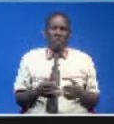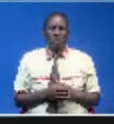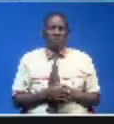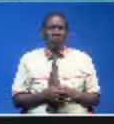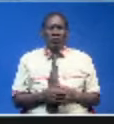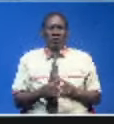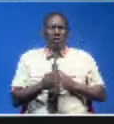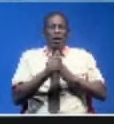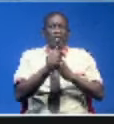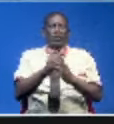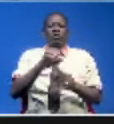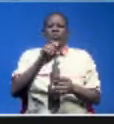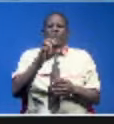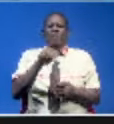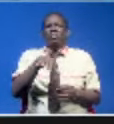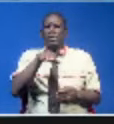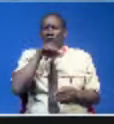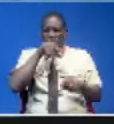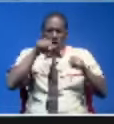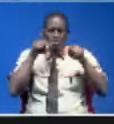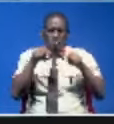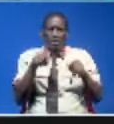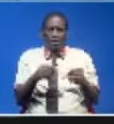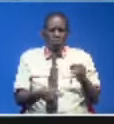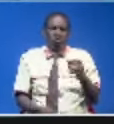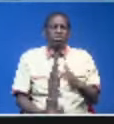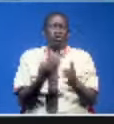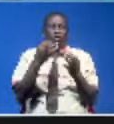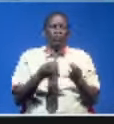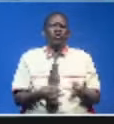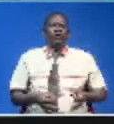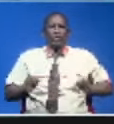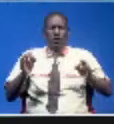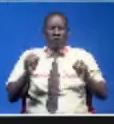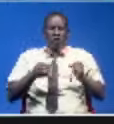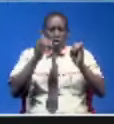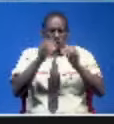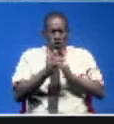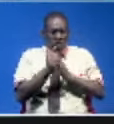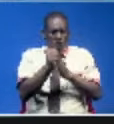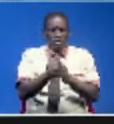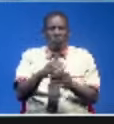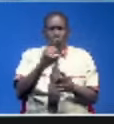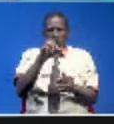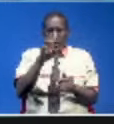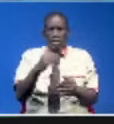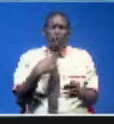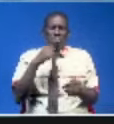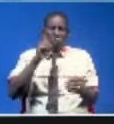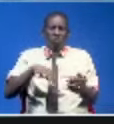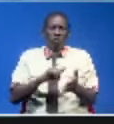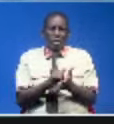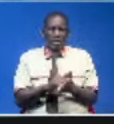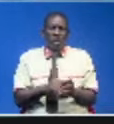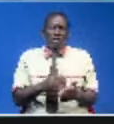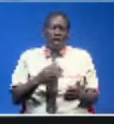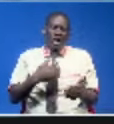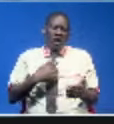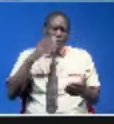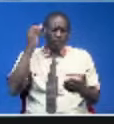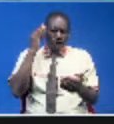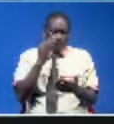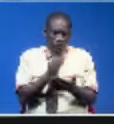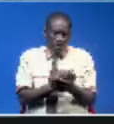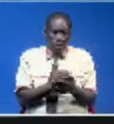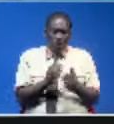Kinara wa ODM Raila Odinga leo amezindua rasmi uongozi mpya wa chama hicho, akisema kwamba ana imani na viongozi